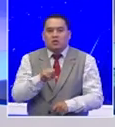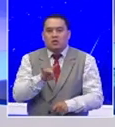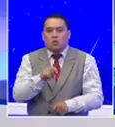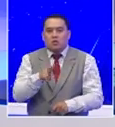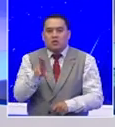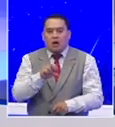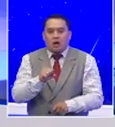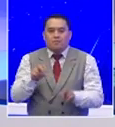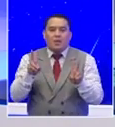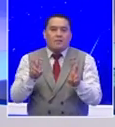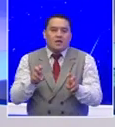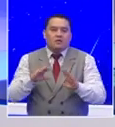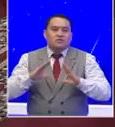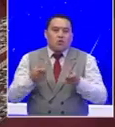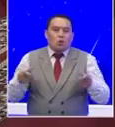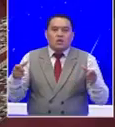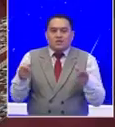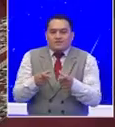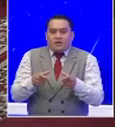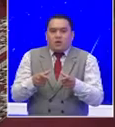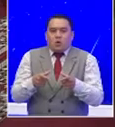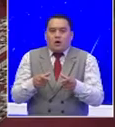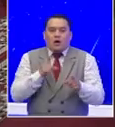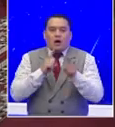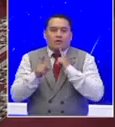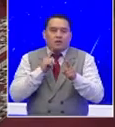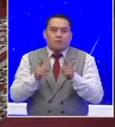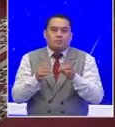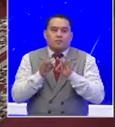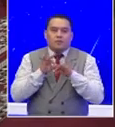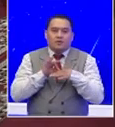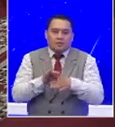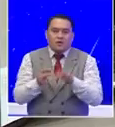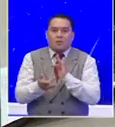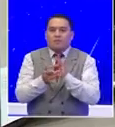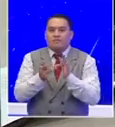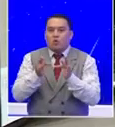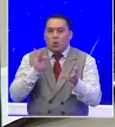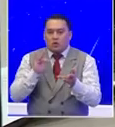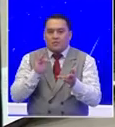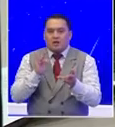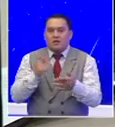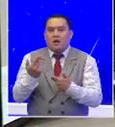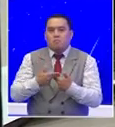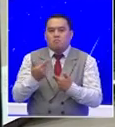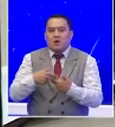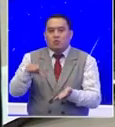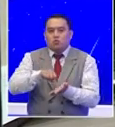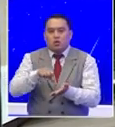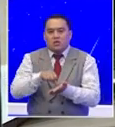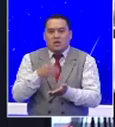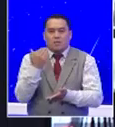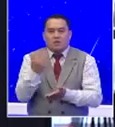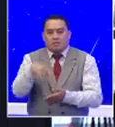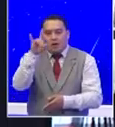Алтын-Орда». Из-за текущей ситуации с COVID-19 конференция прошла в онлайн-режиме. Но это не помешало ее